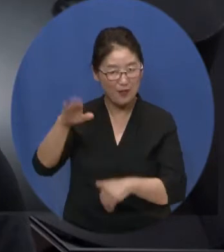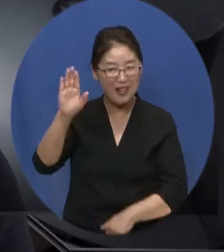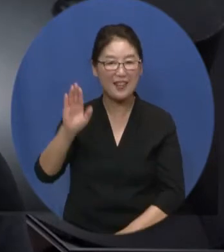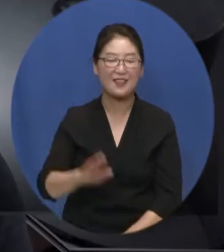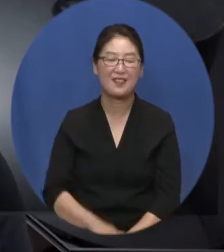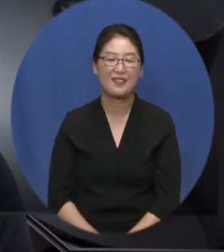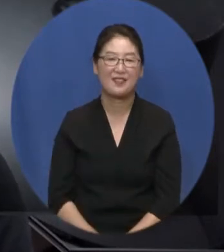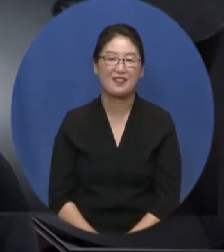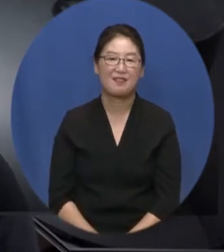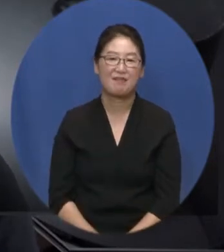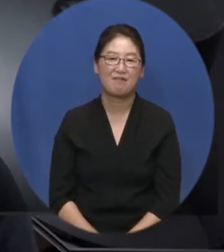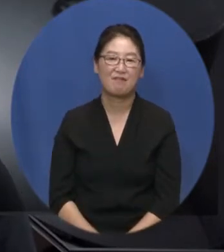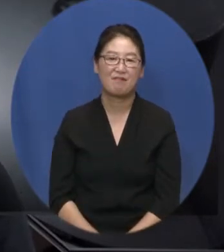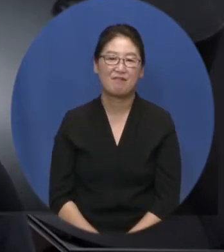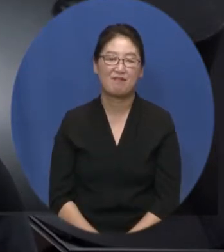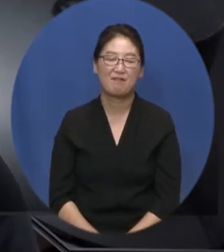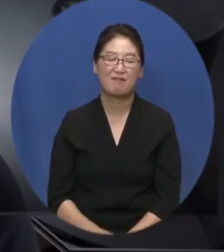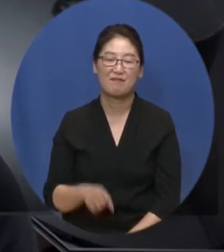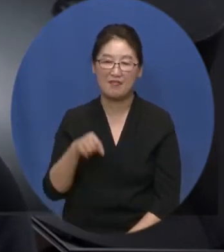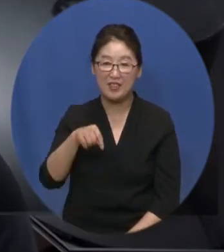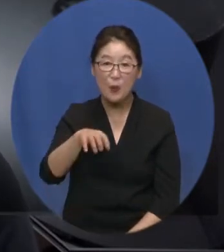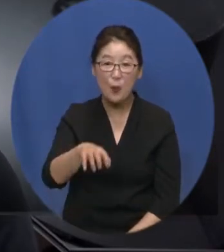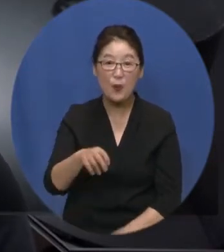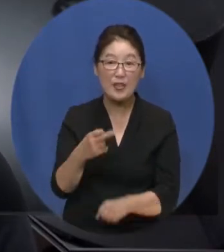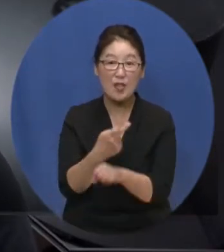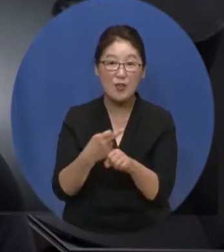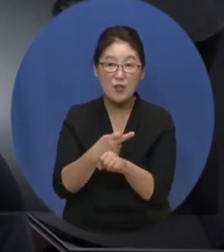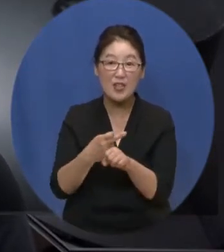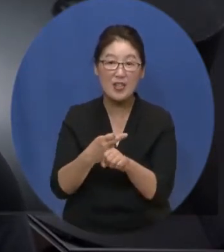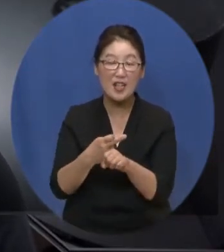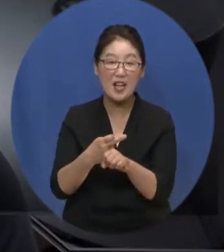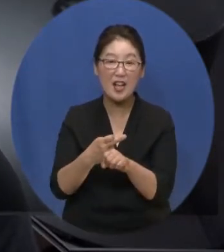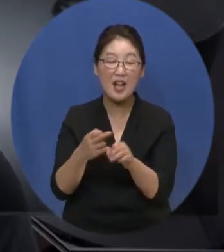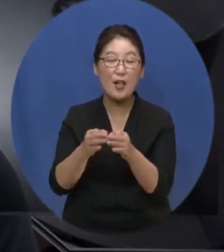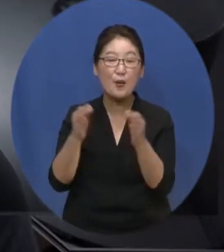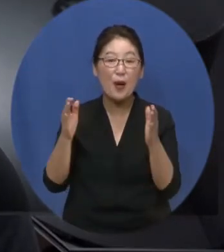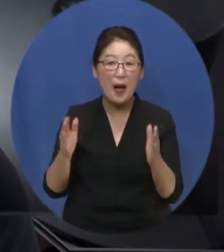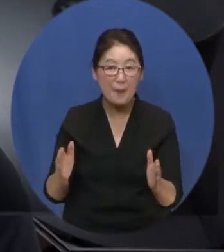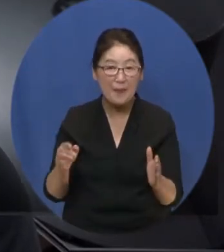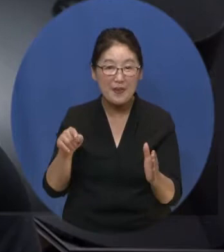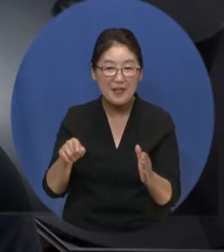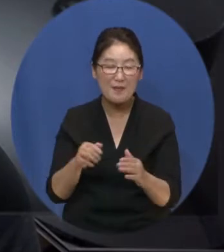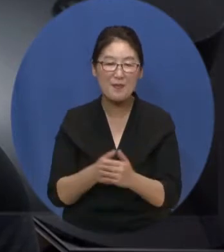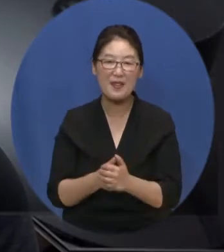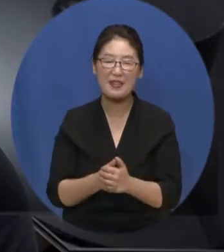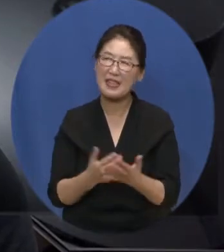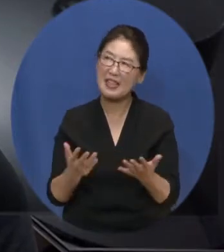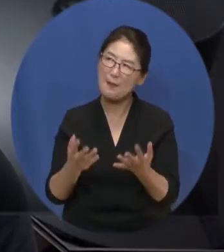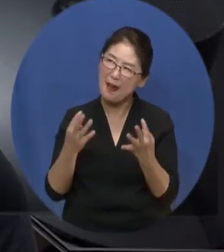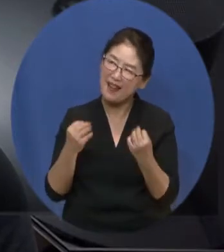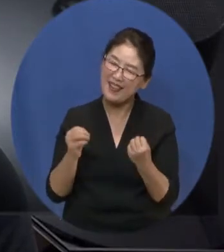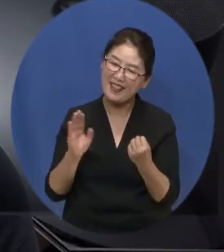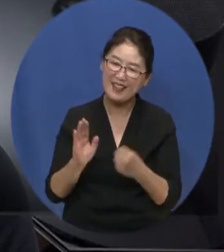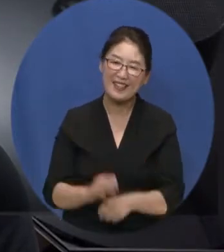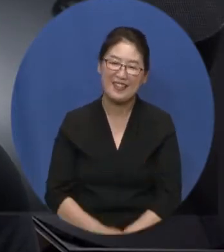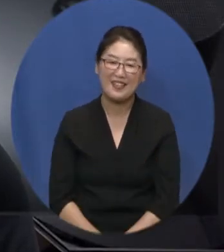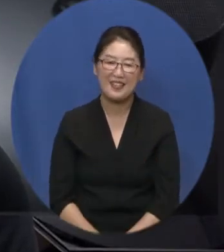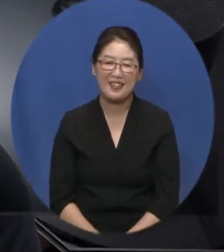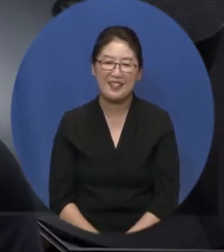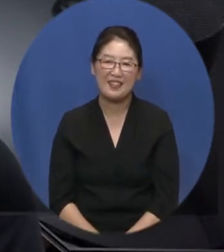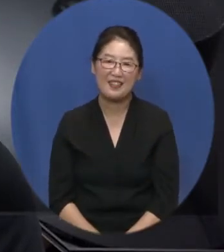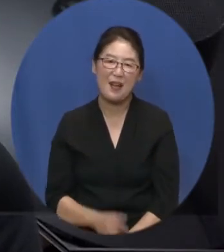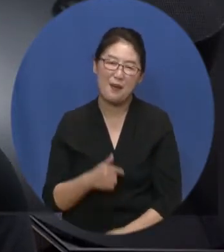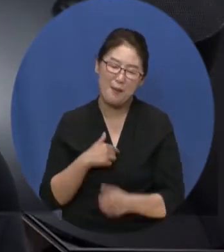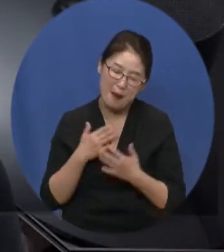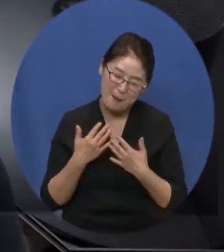또한 12 식은 있으면 많이 하지는 않아요 저도 p 걸